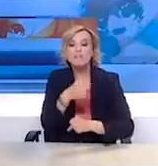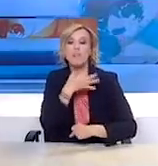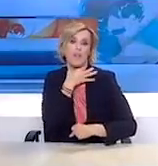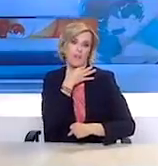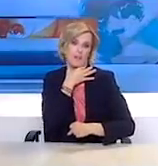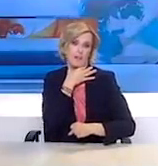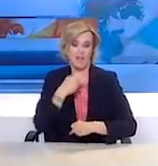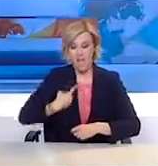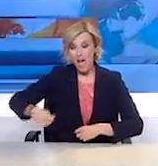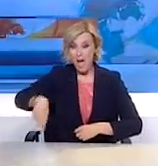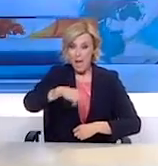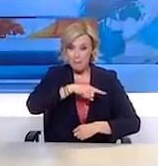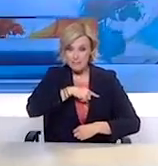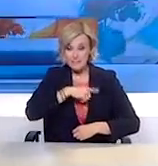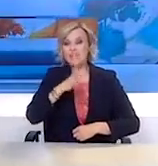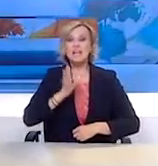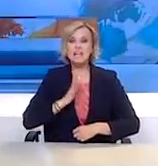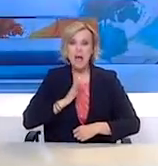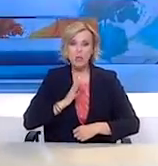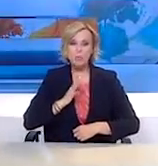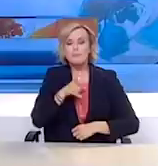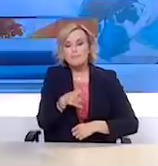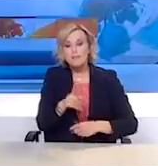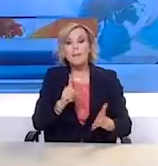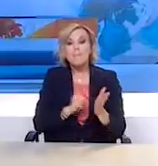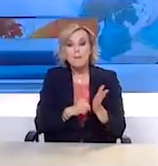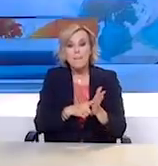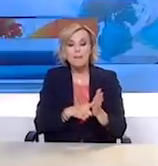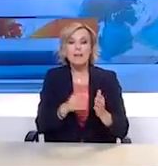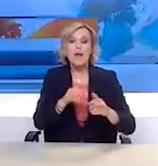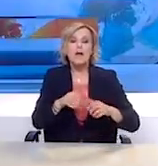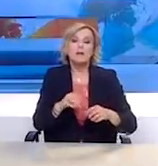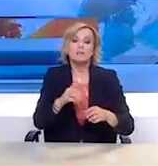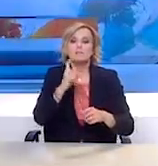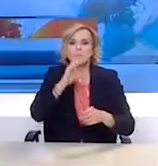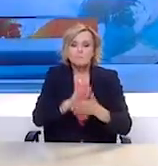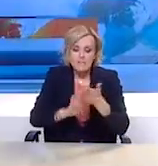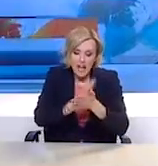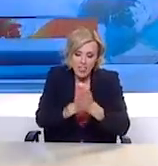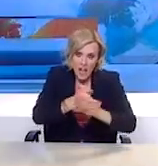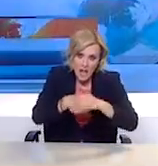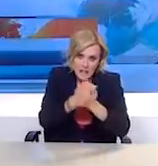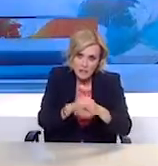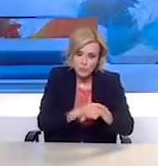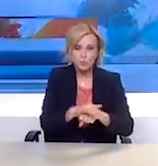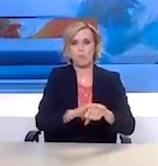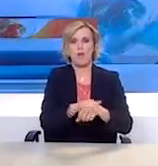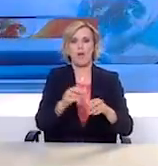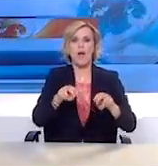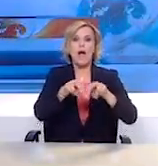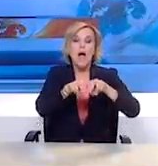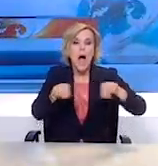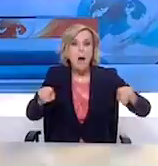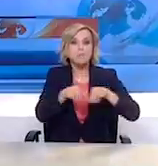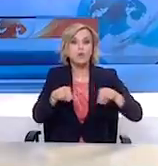εμάς, το γενικό κοινό, λειτουργούν ως μια απόσπαση της προσοχής μας από τον καθαρισμό και την υγιεινή των χεριών μας. Αντίθετα, εμείς να